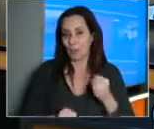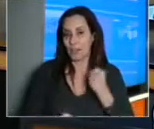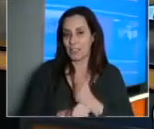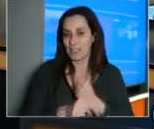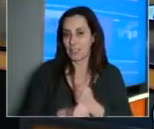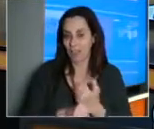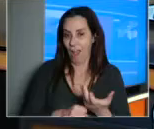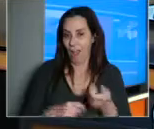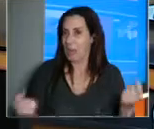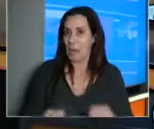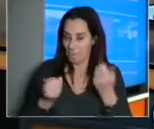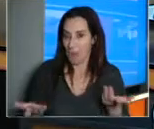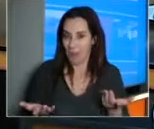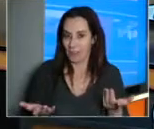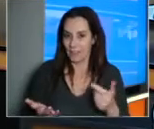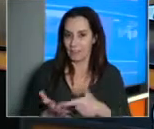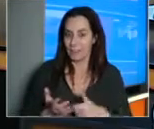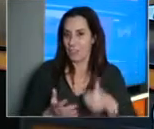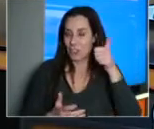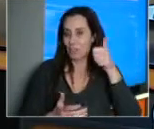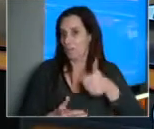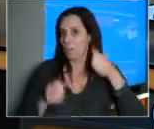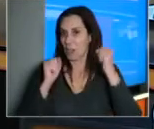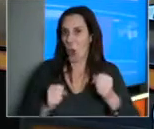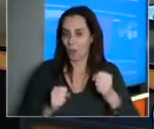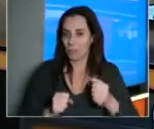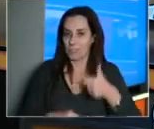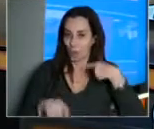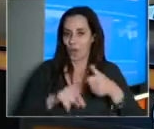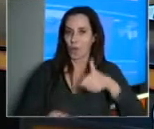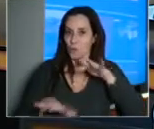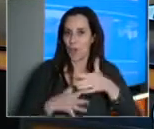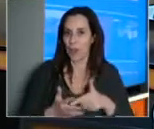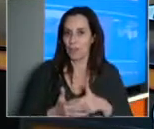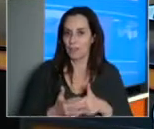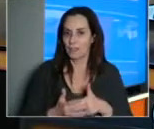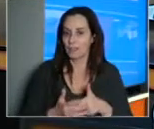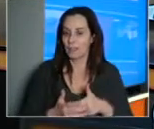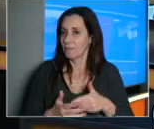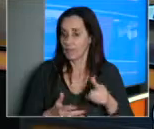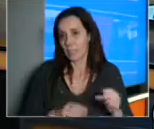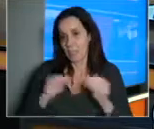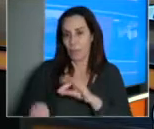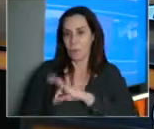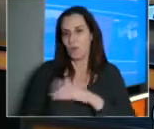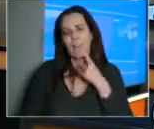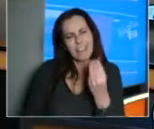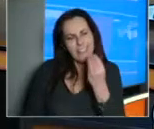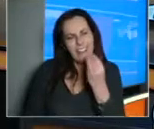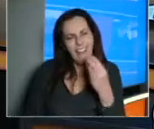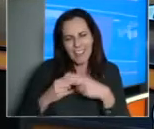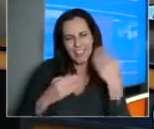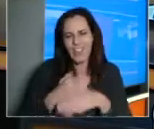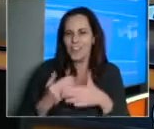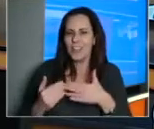כמעט חצי קמפיין בבחירות האחרונות כמר ביטחון, כשר חוץ, כראש ממשלה, התיק הזה יעבור לליברמן, אז הוא אומר, רגע, לקראת